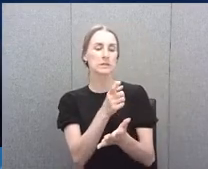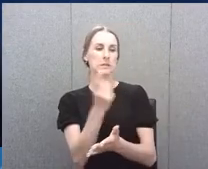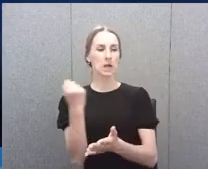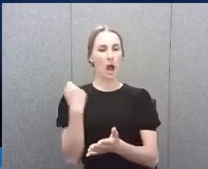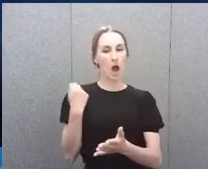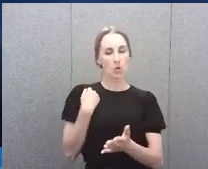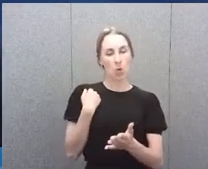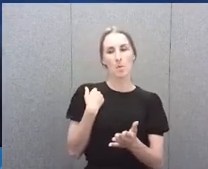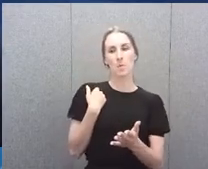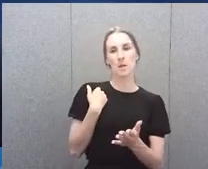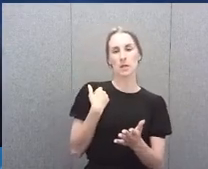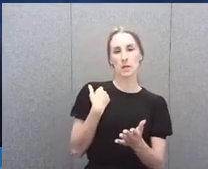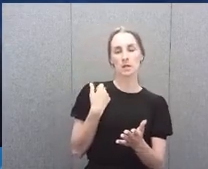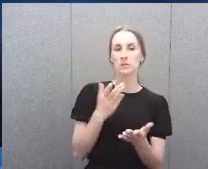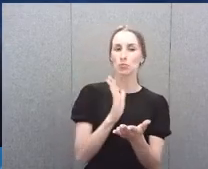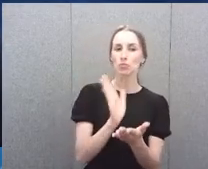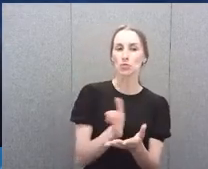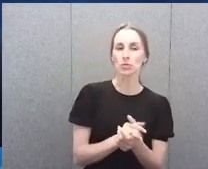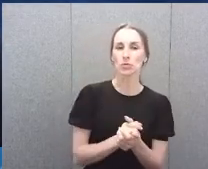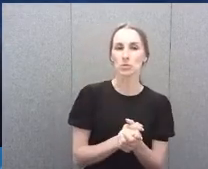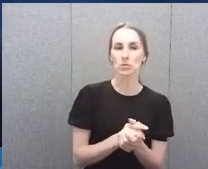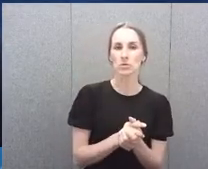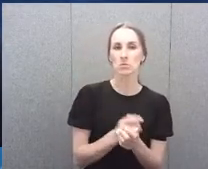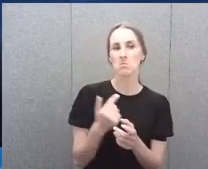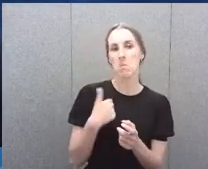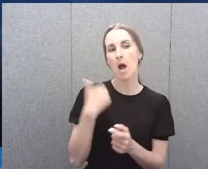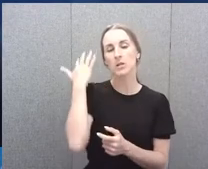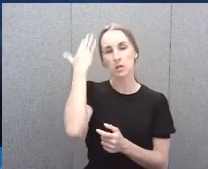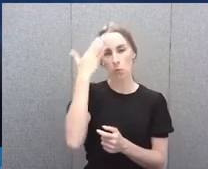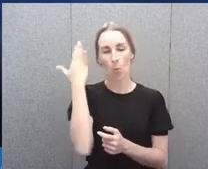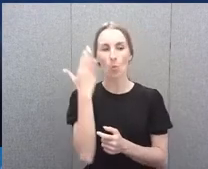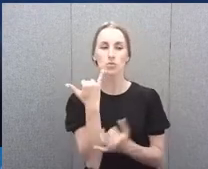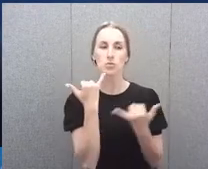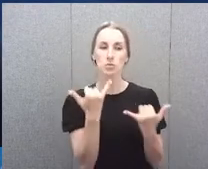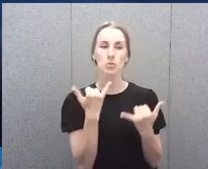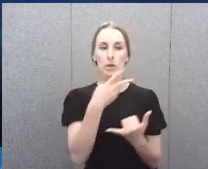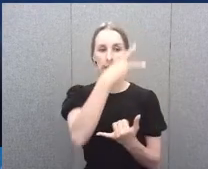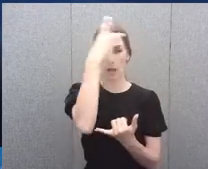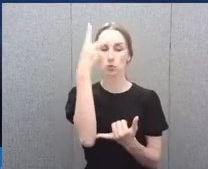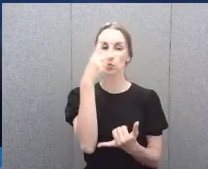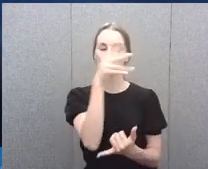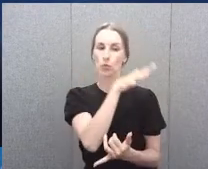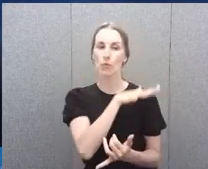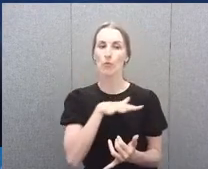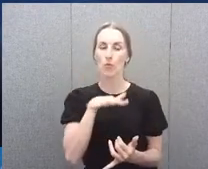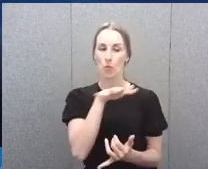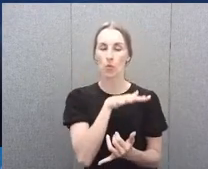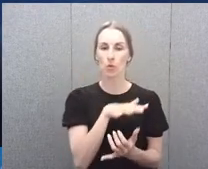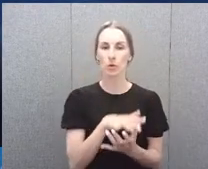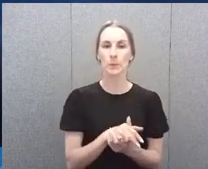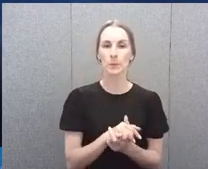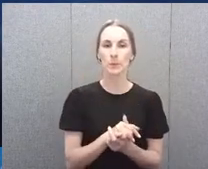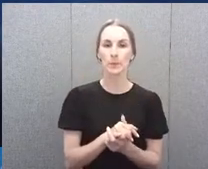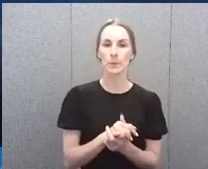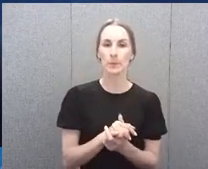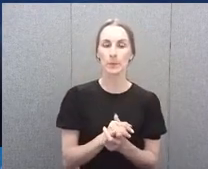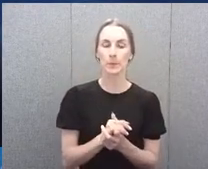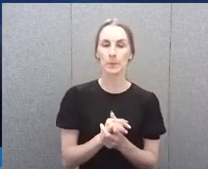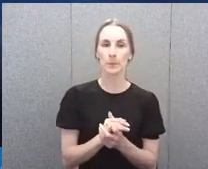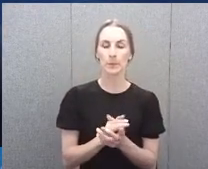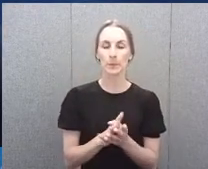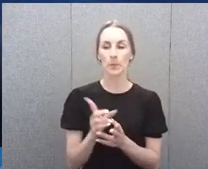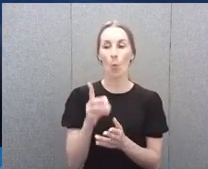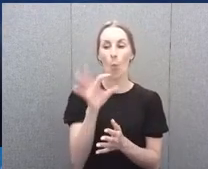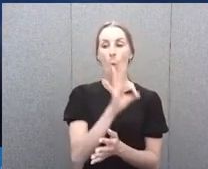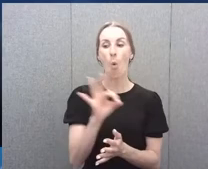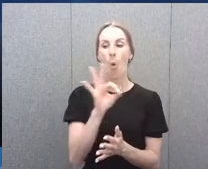служить в вооруженных силах, хотя про это я тоже скажу несколько предложений, как мне кажется, про Литву. Но в